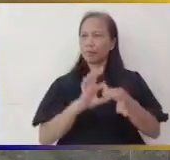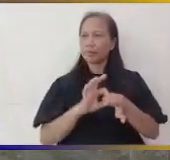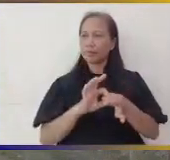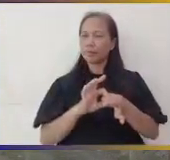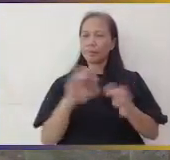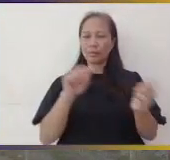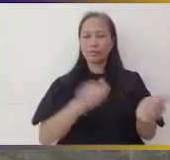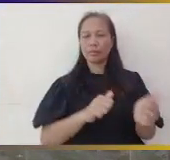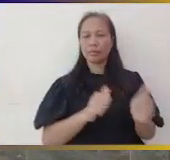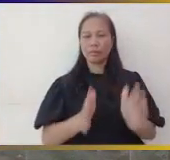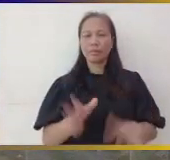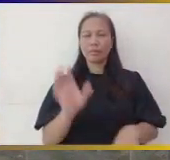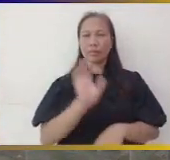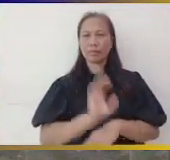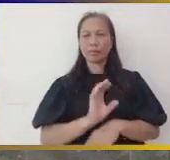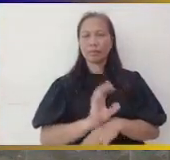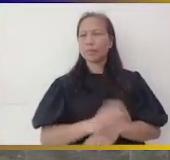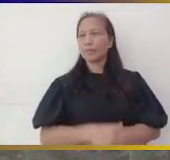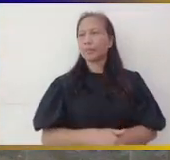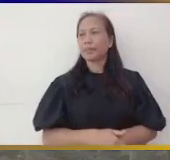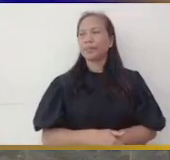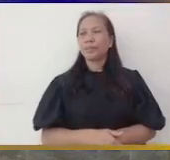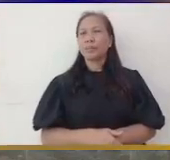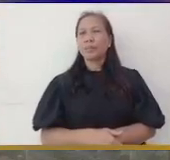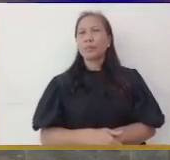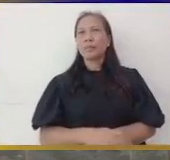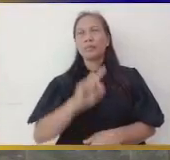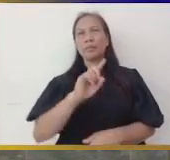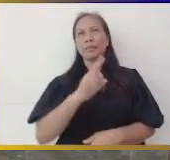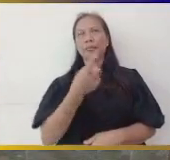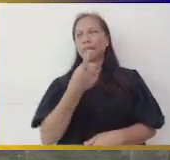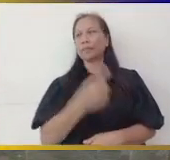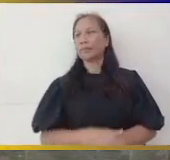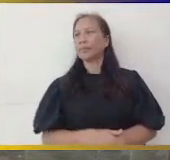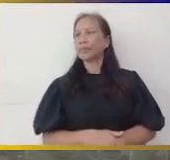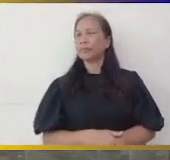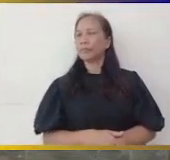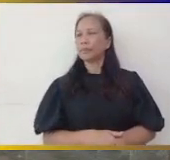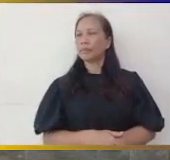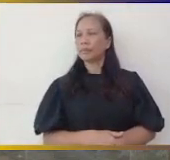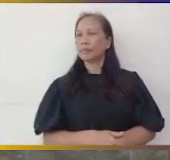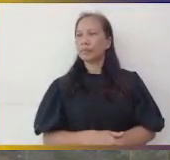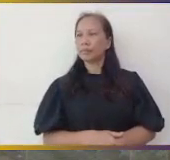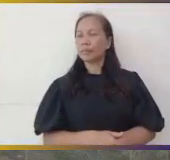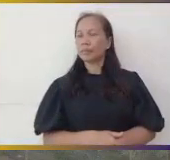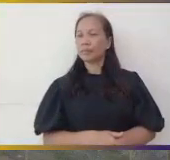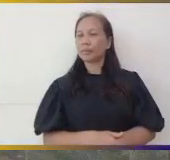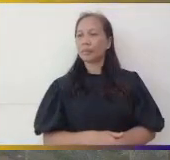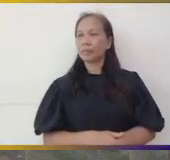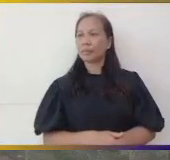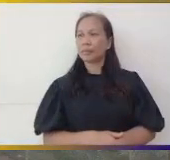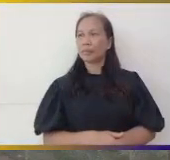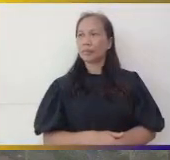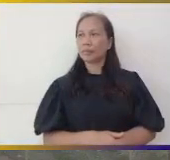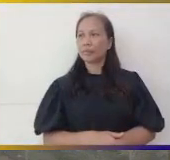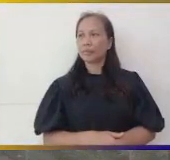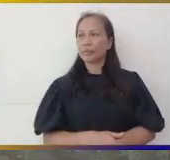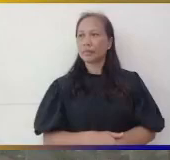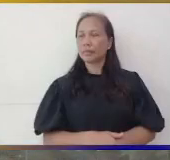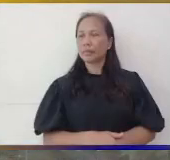Baptist churches All right sa mga Baptist groups unang-una right Hindi po natin mauubos lahat Because we're following